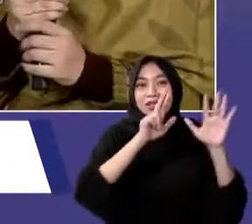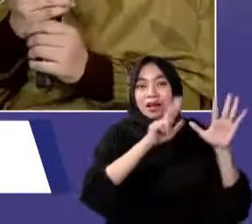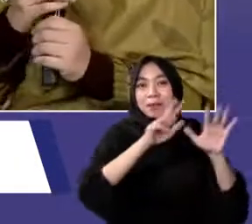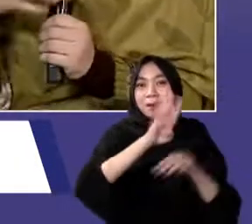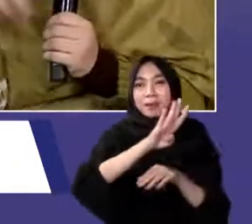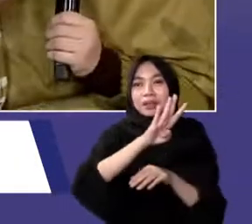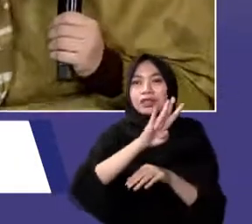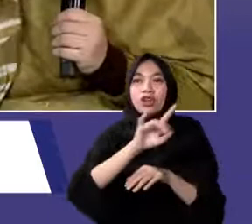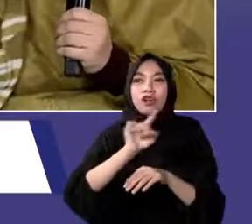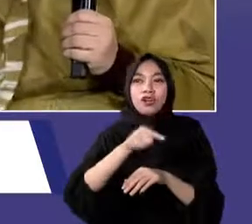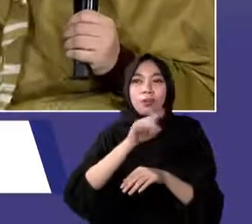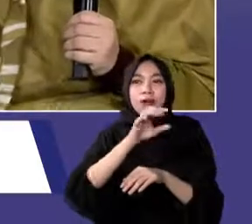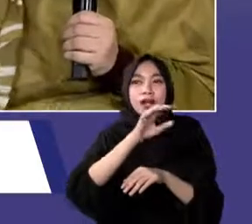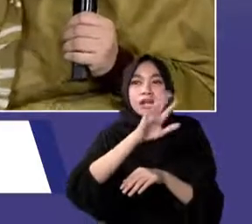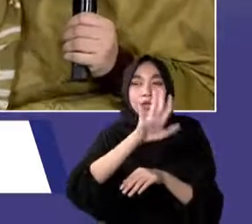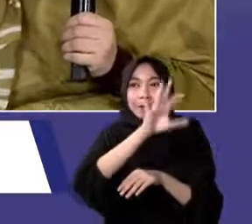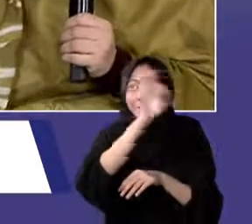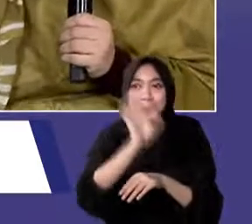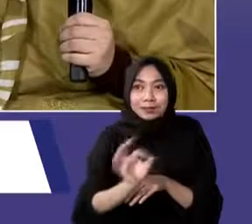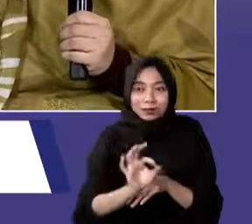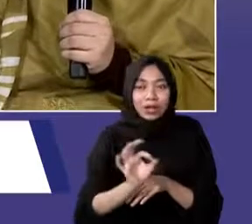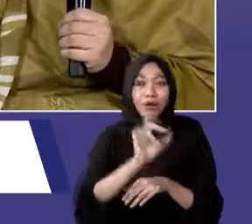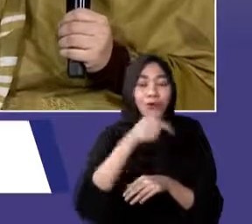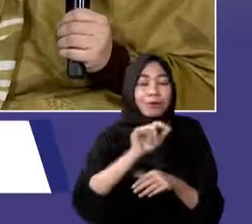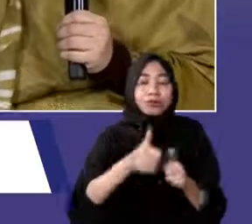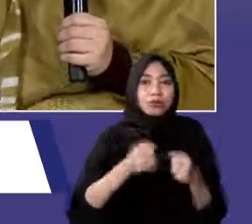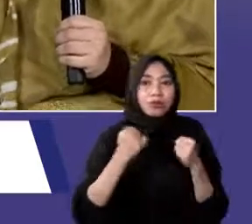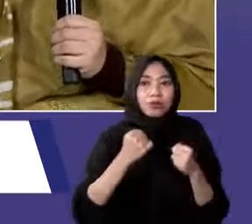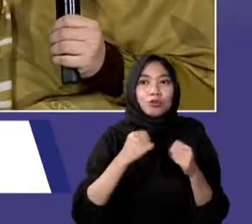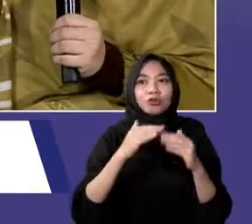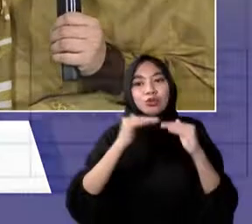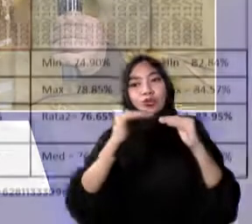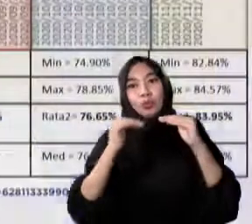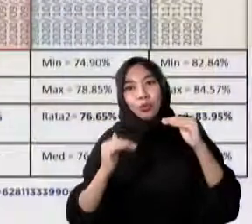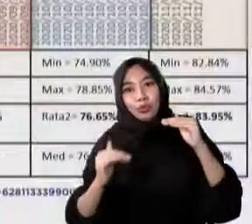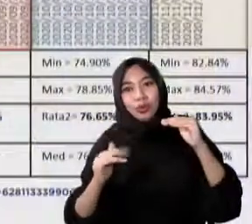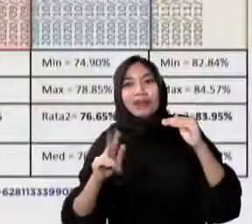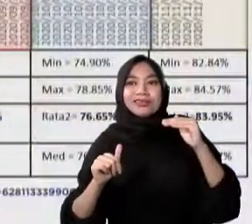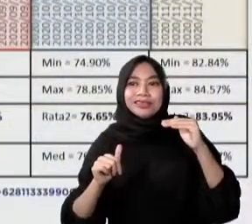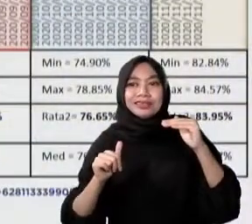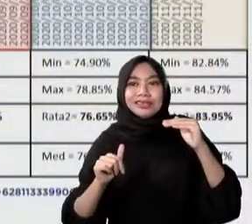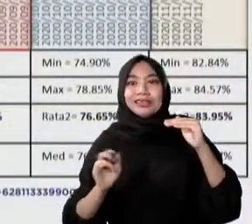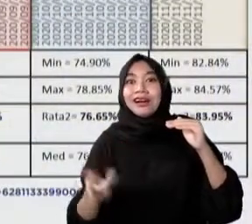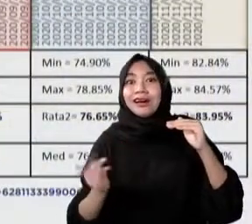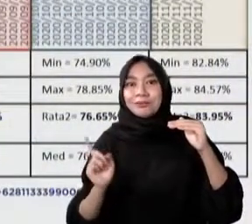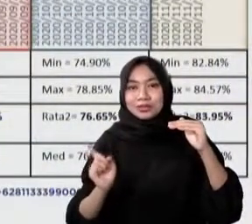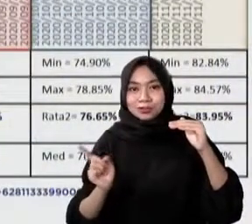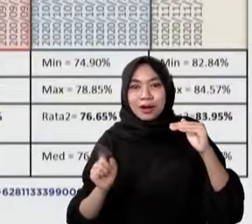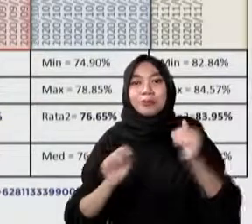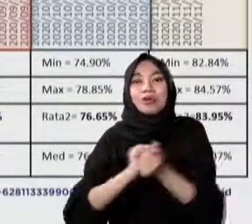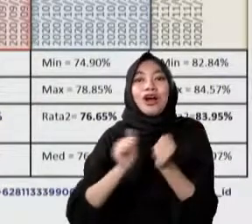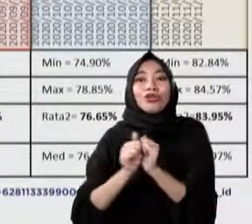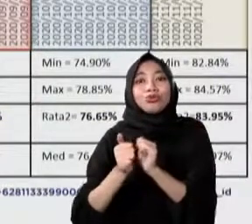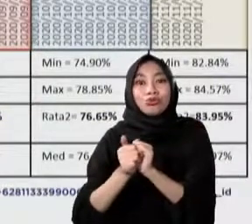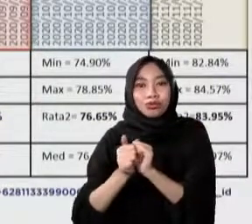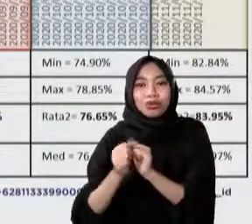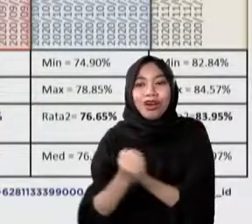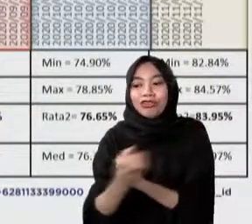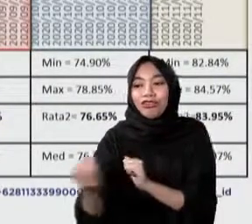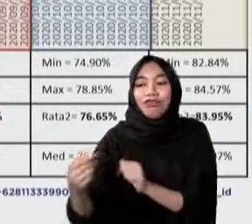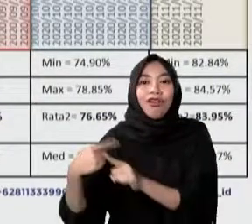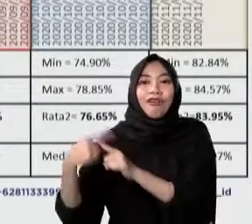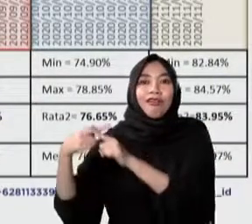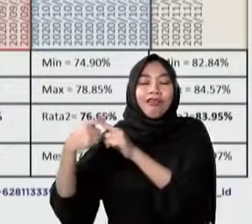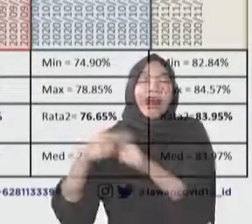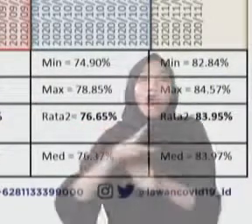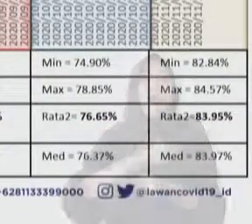84,57% puncaknya. Tapi kalau kita lihat di ujung sebelah kanan, setelah naik dia mulai turun lagi. Lagi-lagi karena terjadi penambahan kasus yang sangat signifikan,